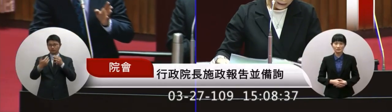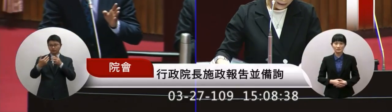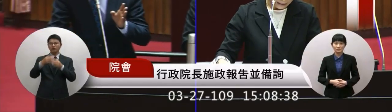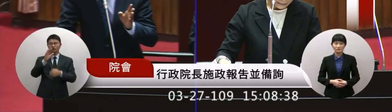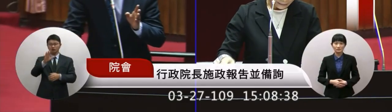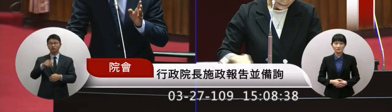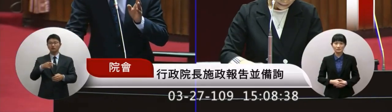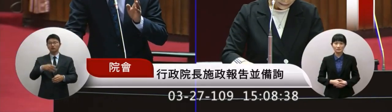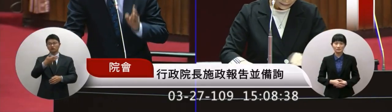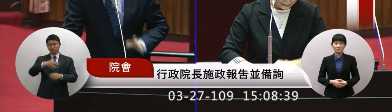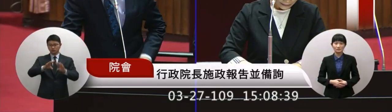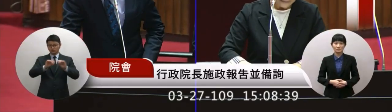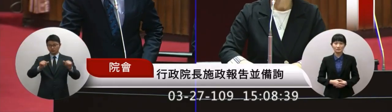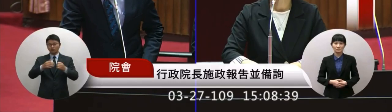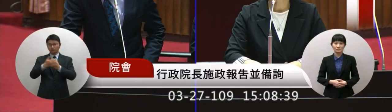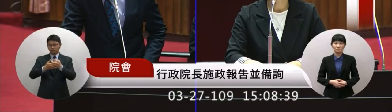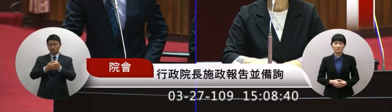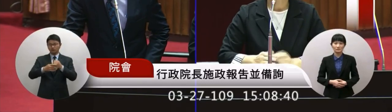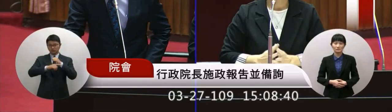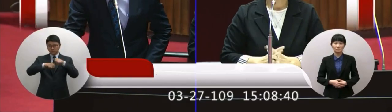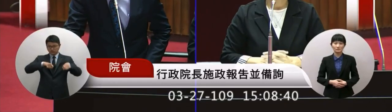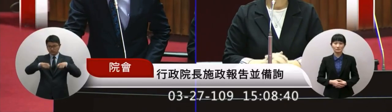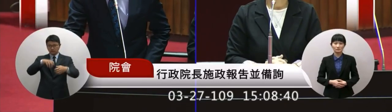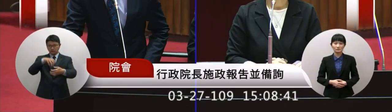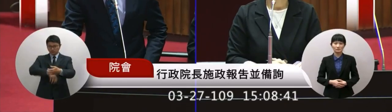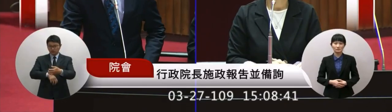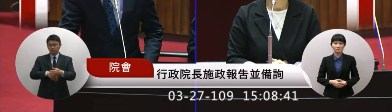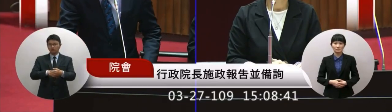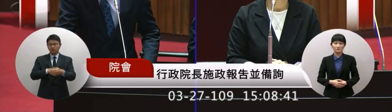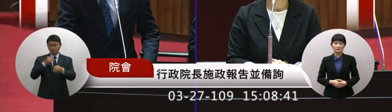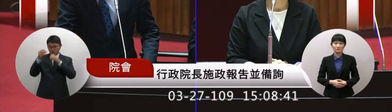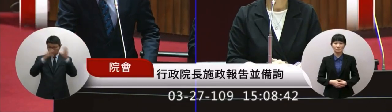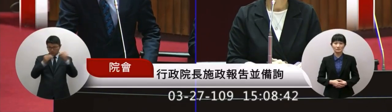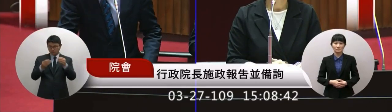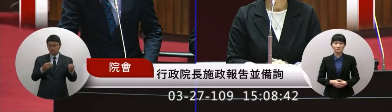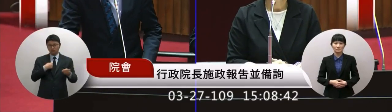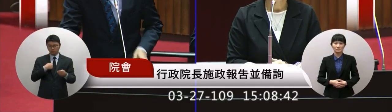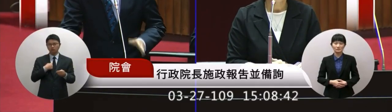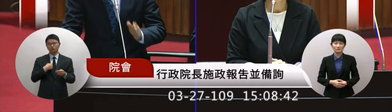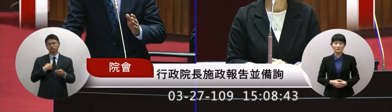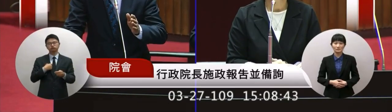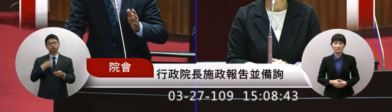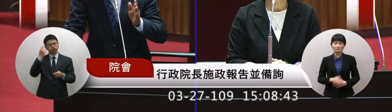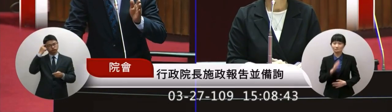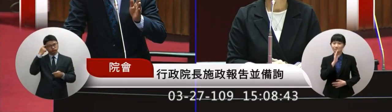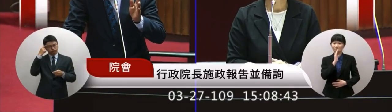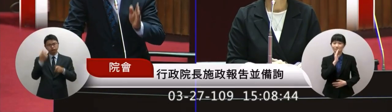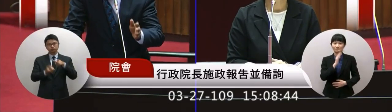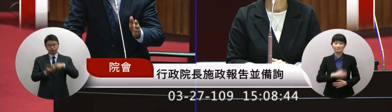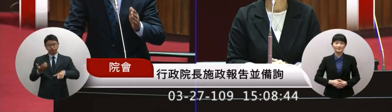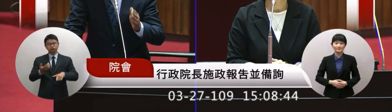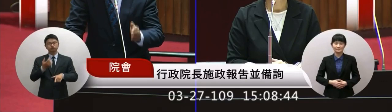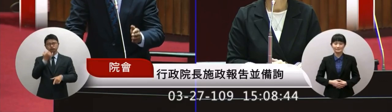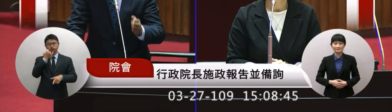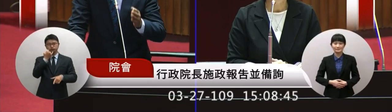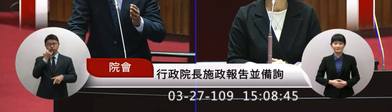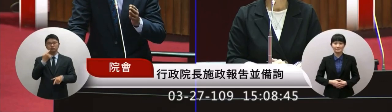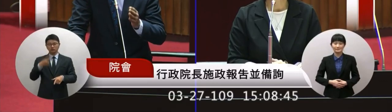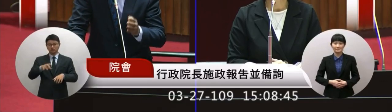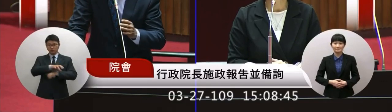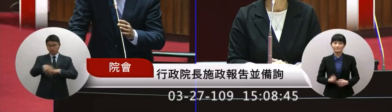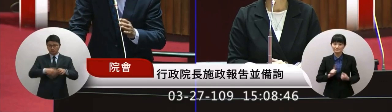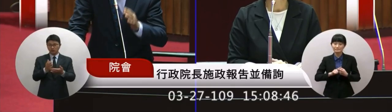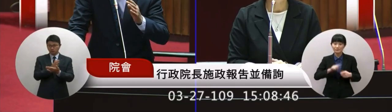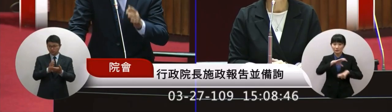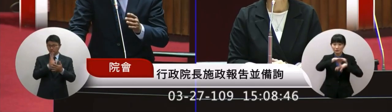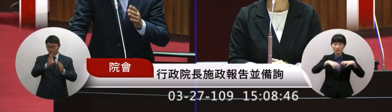保计划里面的相关的资料我们也当然都很乐意要透明公开，那我们是不是先从跟环评有关的